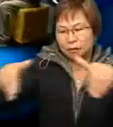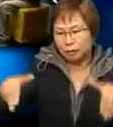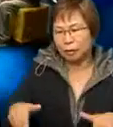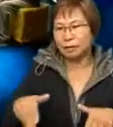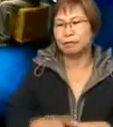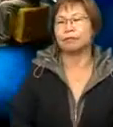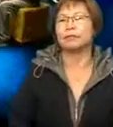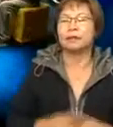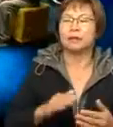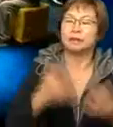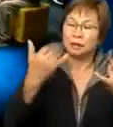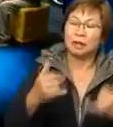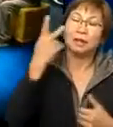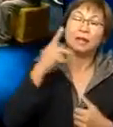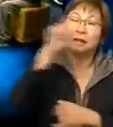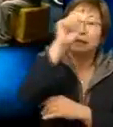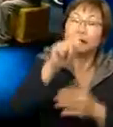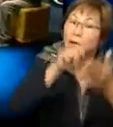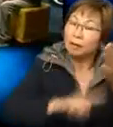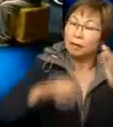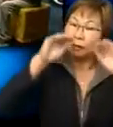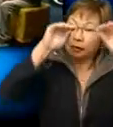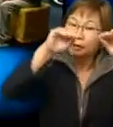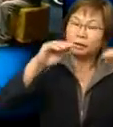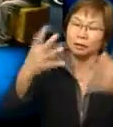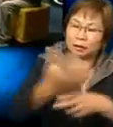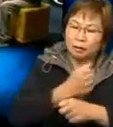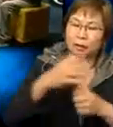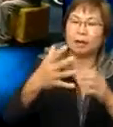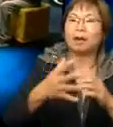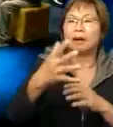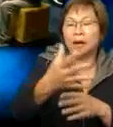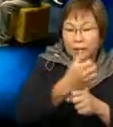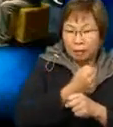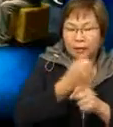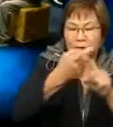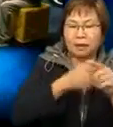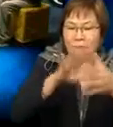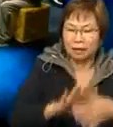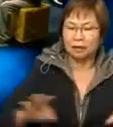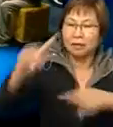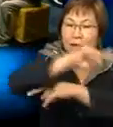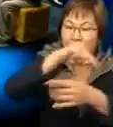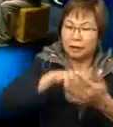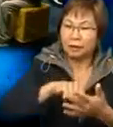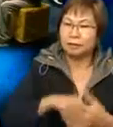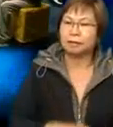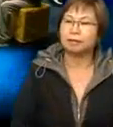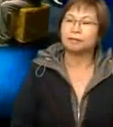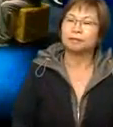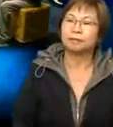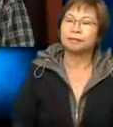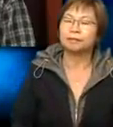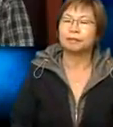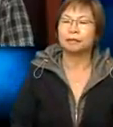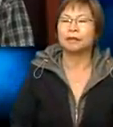Ati. Sekarang, Kak Ati nak tanya, apakah pengajaran yang dapat diambil daripada kisah kita hari ini? Ashbin boleh tolong jawab